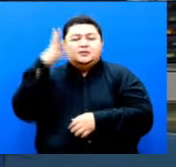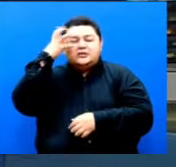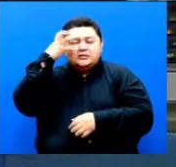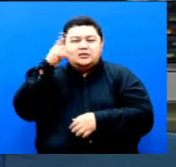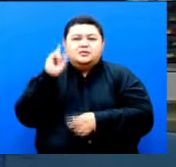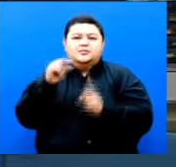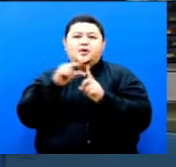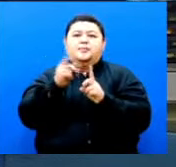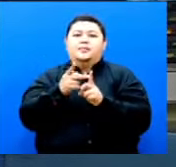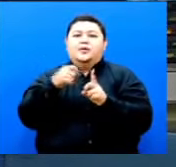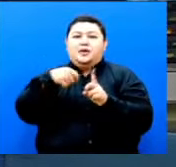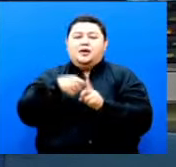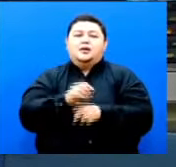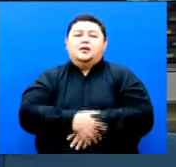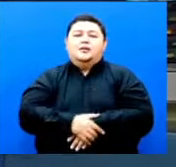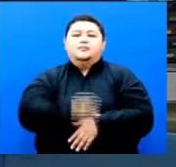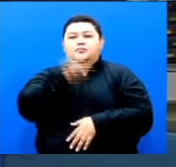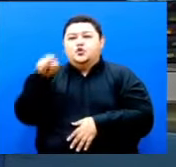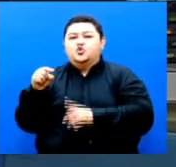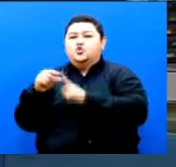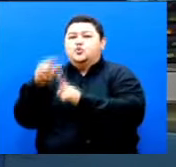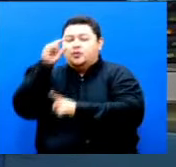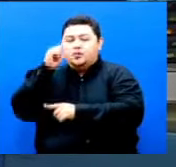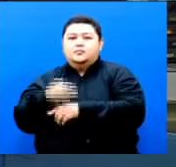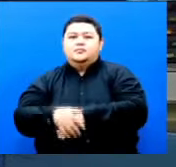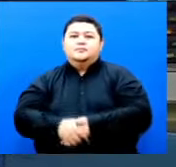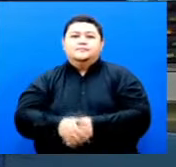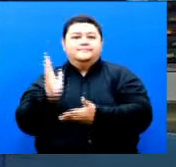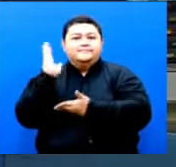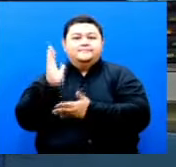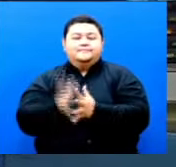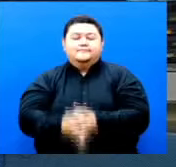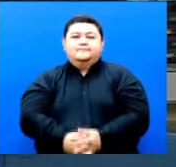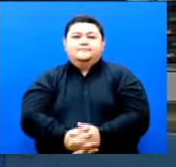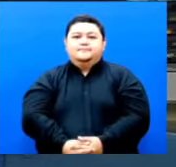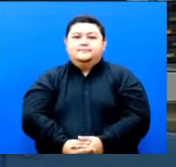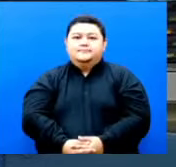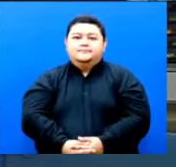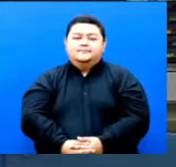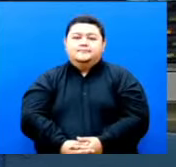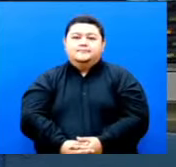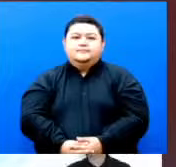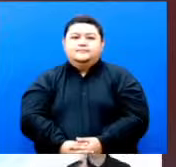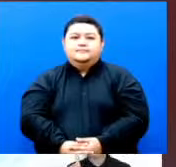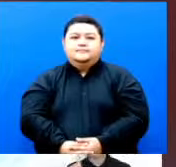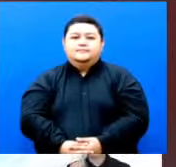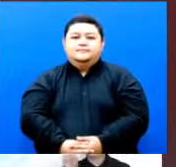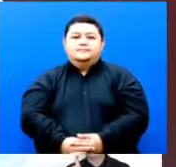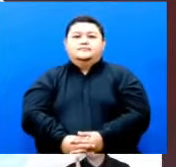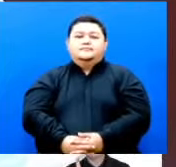kandidat nomor3,PramonoAnungdanRanoKarno. Berikutcuplikannya.Generasi